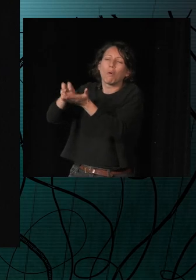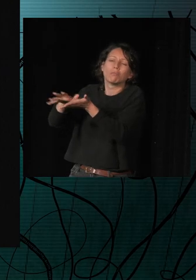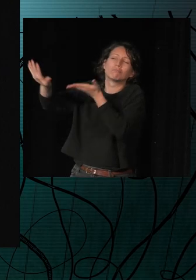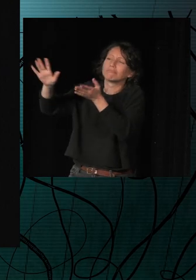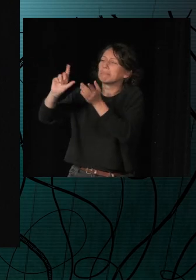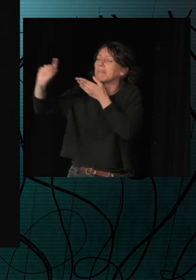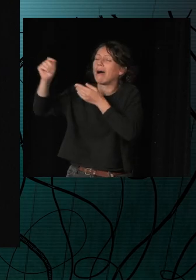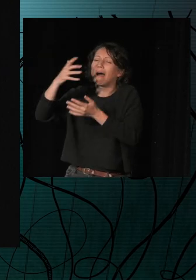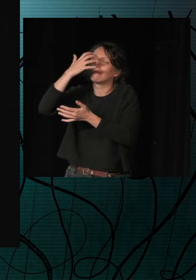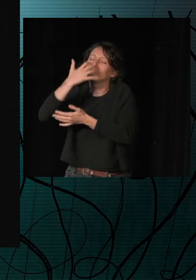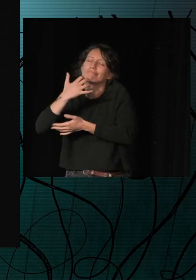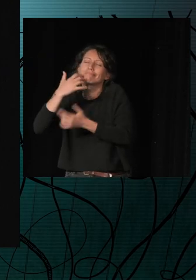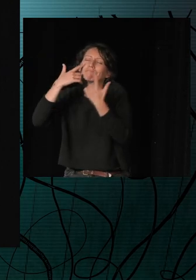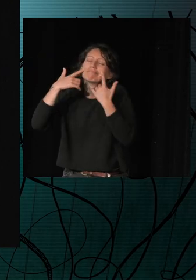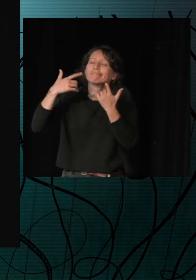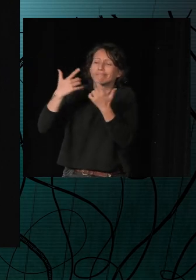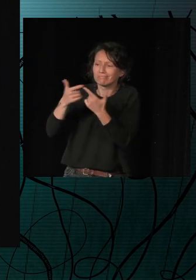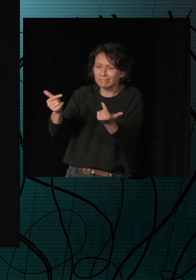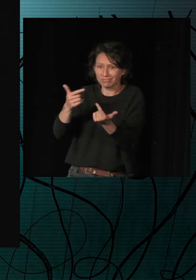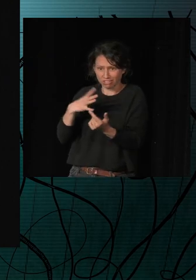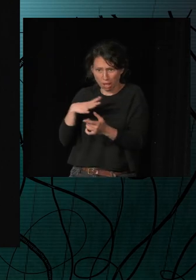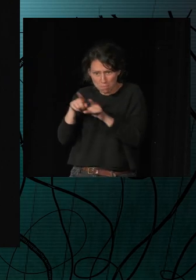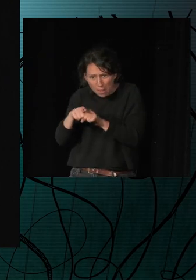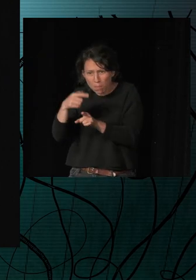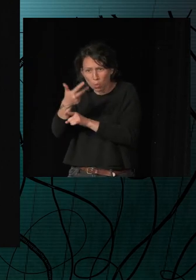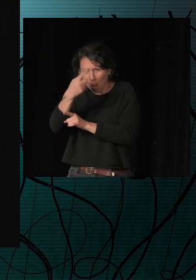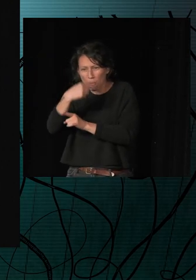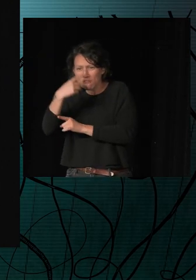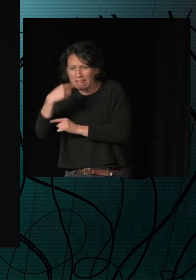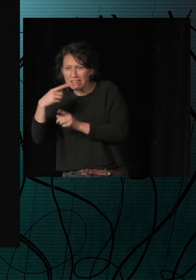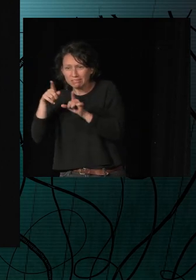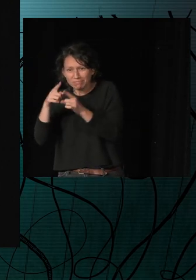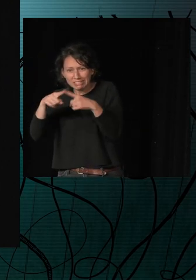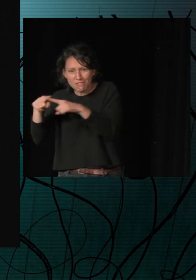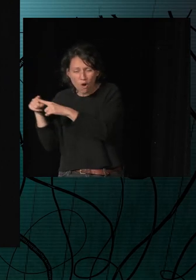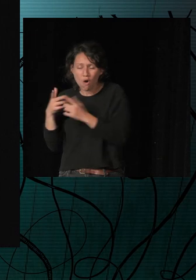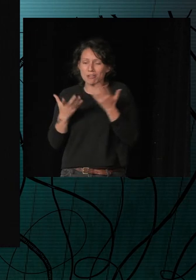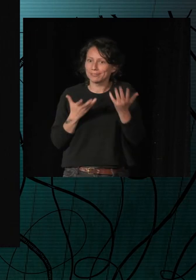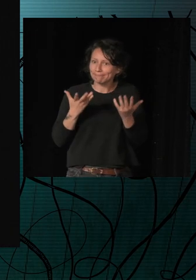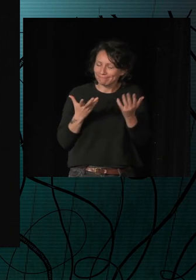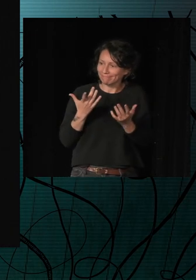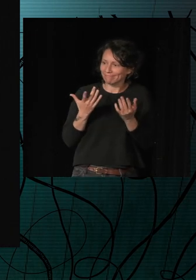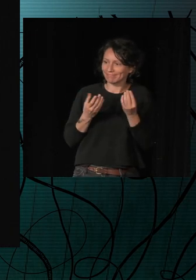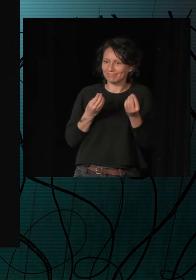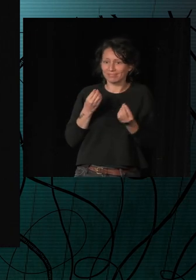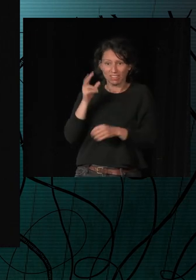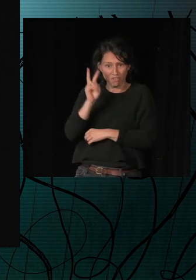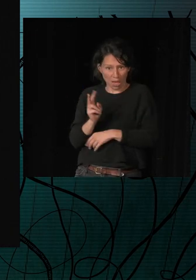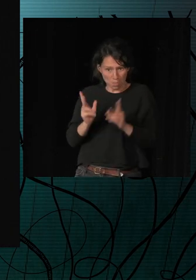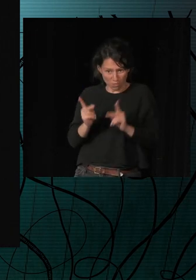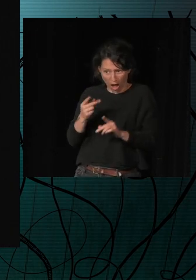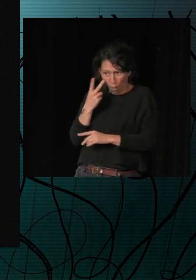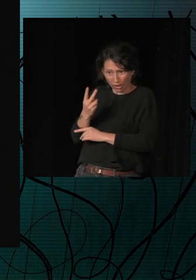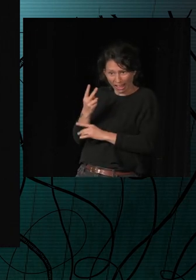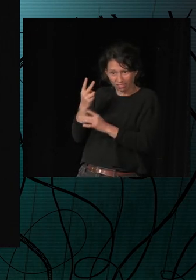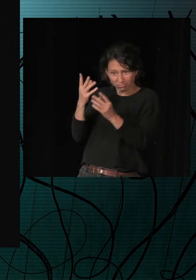bah parce que c'est pareil il doit y avoir aussi une bah je sais pas moi je des fois j'ai l'impression que c'est presque une plus une torture mentale